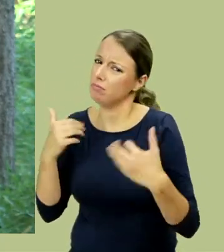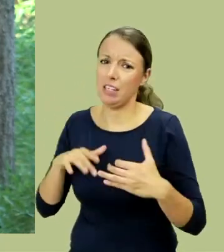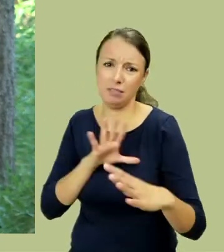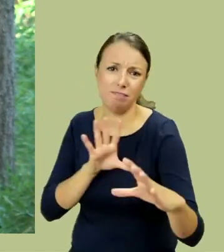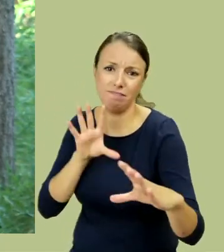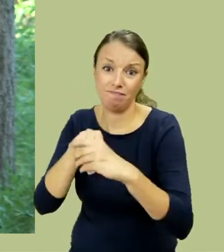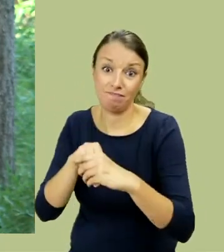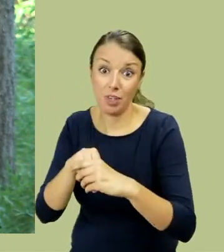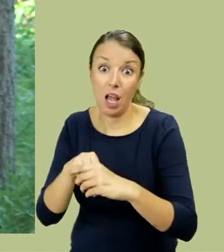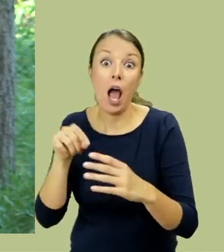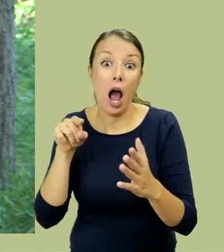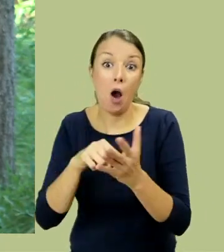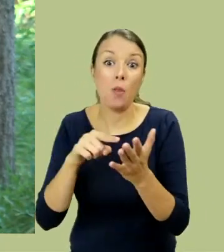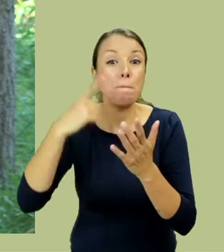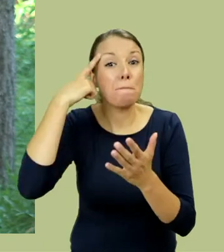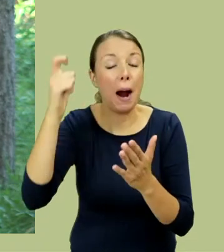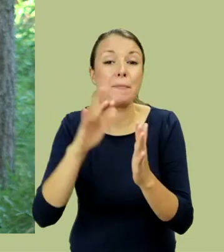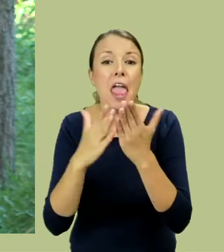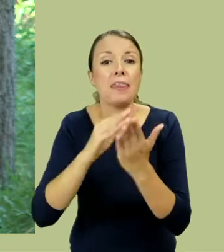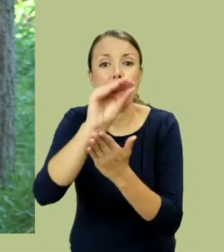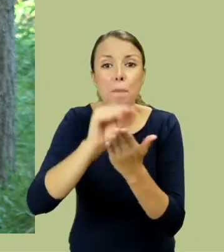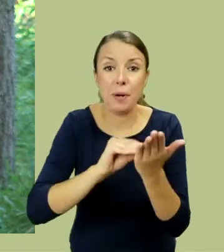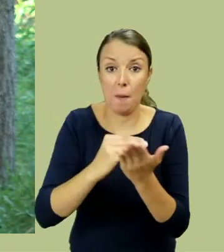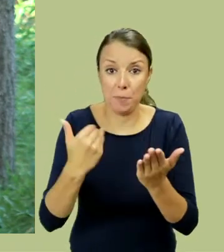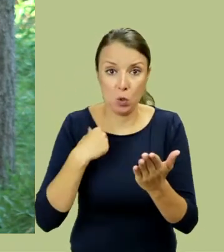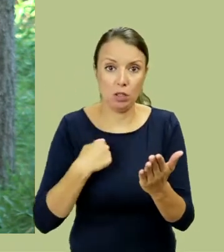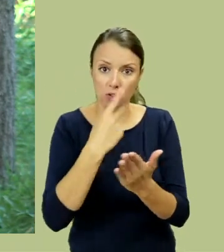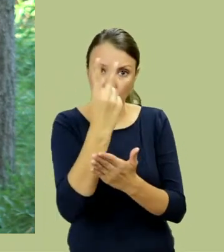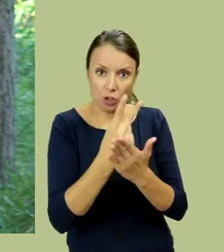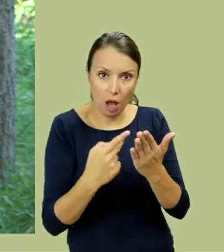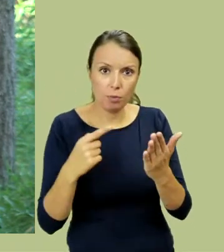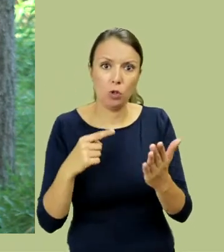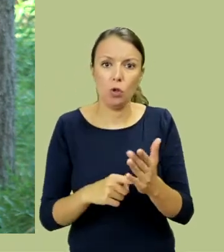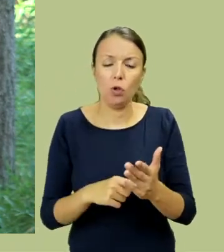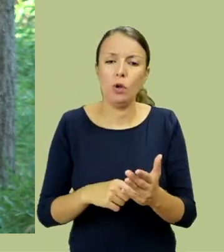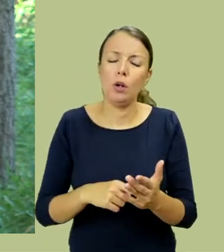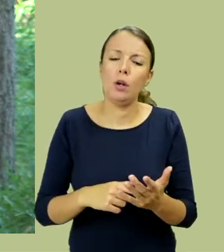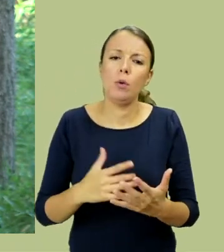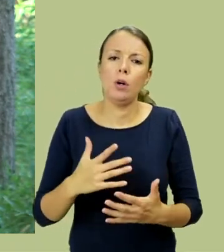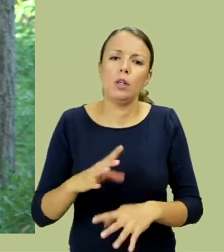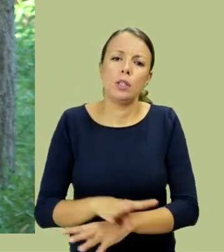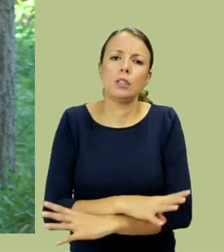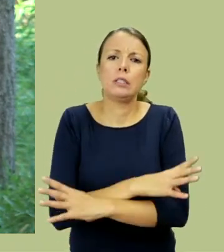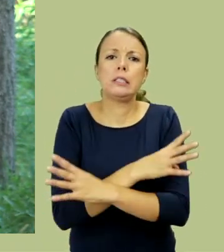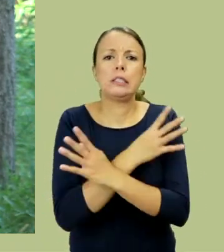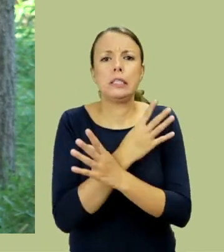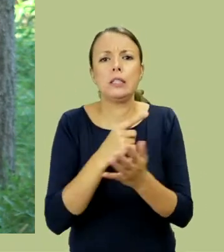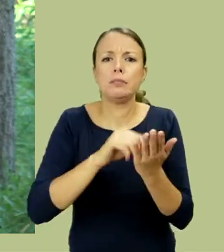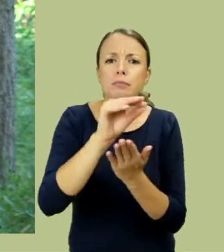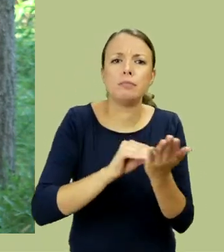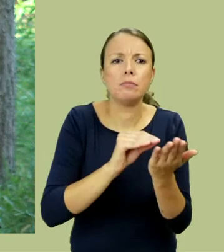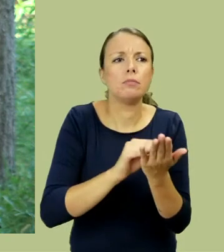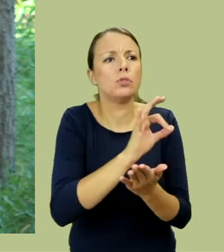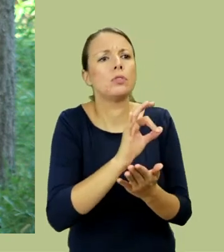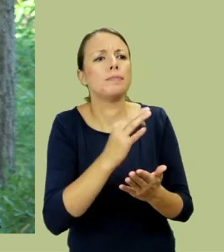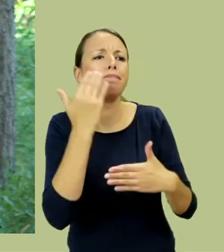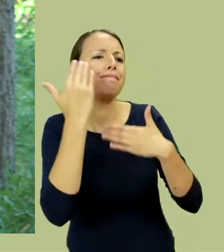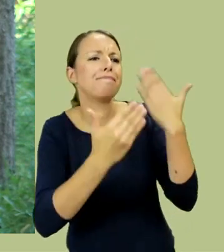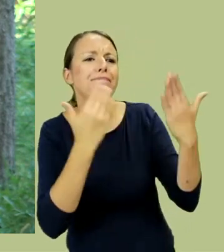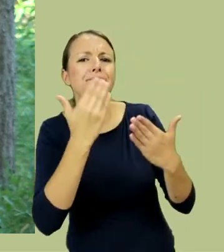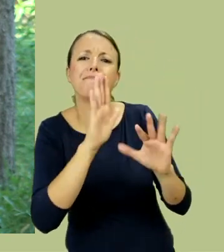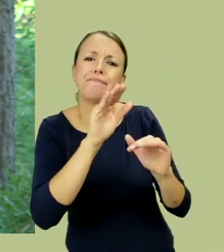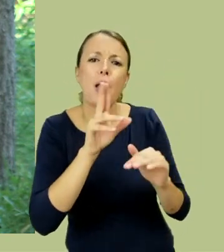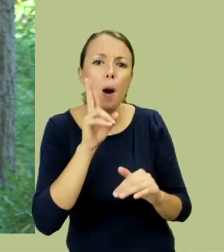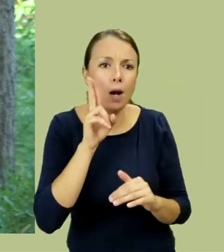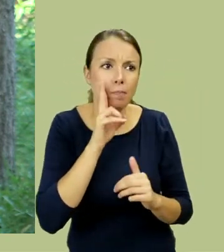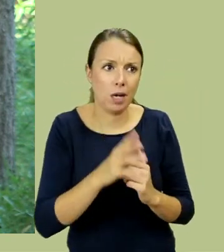niezwykle wzruszająca była scena, kiedy żegnała się z matką i mówiła, że jedyne, czego jej żal, to obciąć